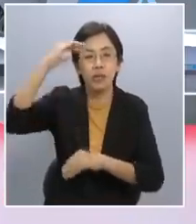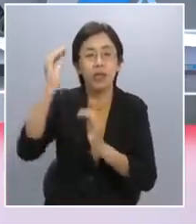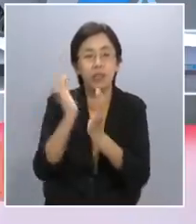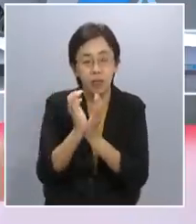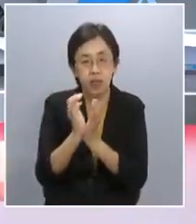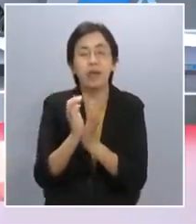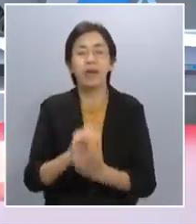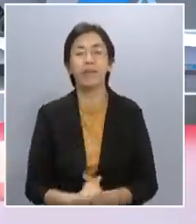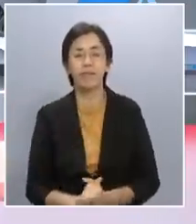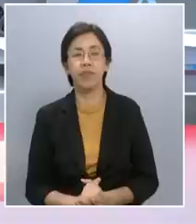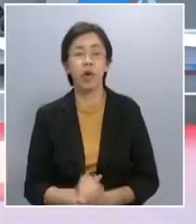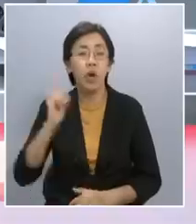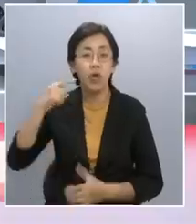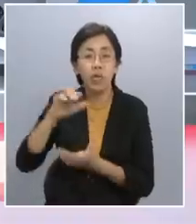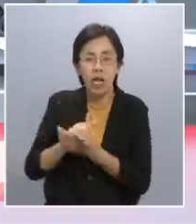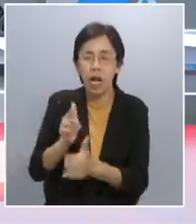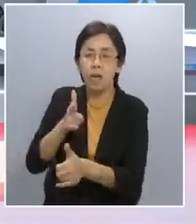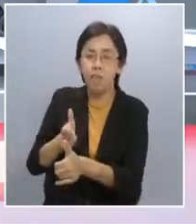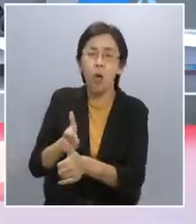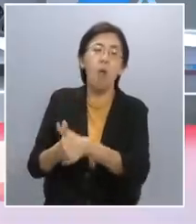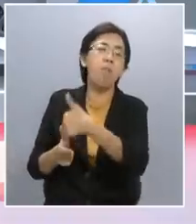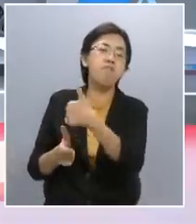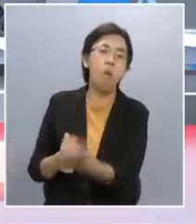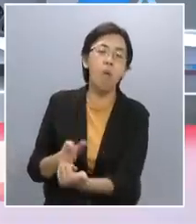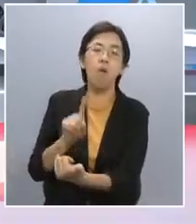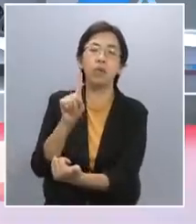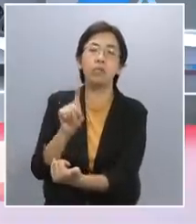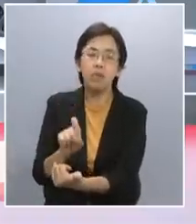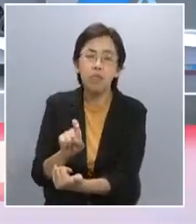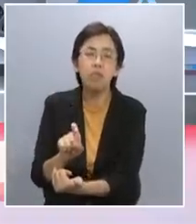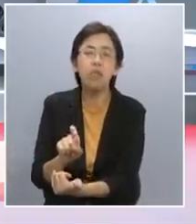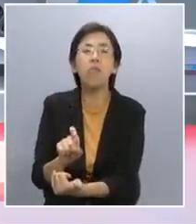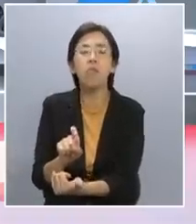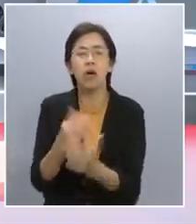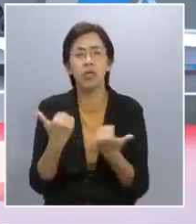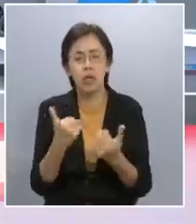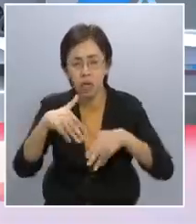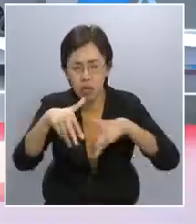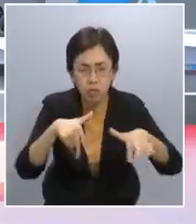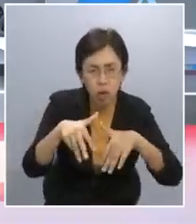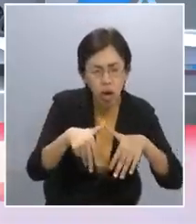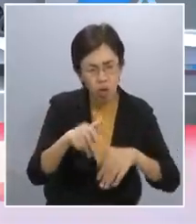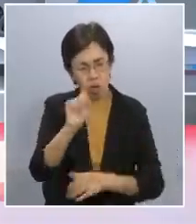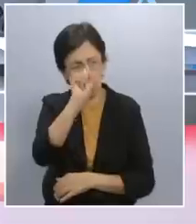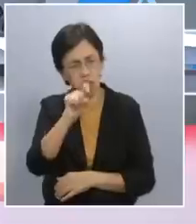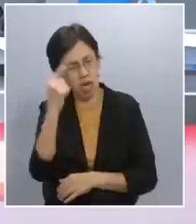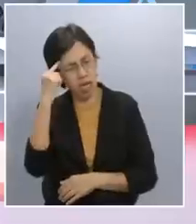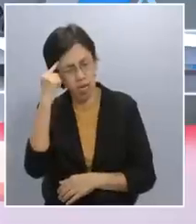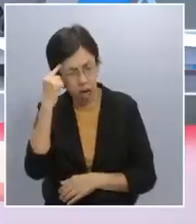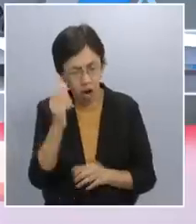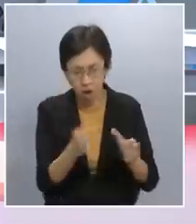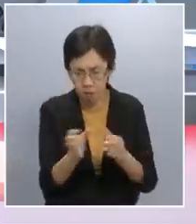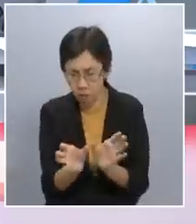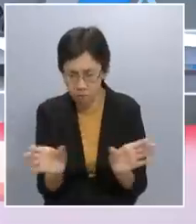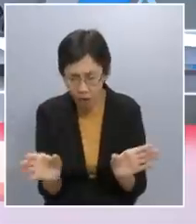ติถูกภรรยายิงเสียชีวิตนะครับคุณผู้ชมครับเรื่องนี้ทำให้สังคมเนี่ยมีการวิพากษ์วิจารณ์ไปในสองมุมมองนะฮะ